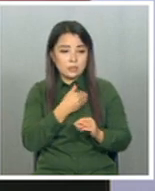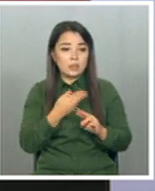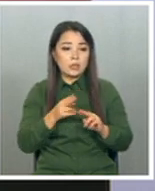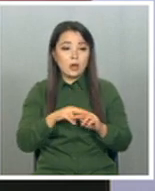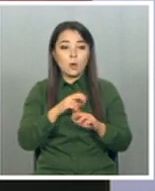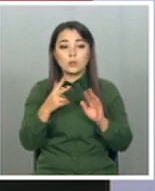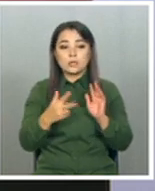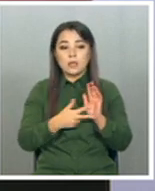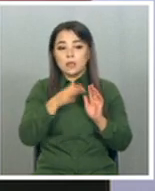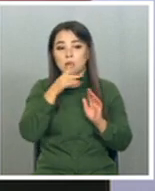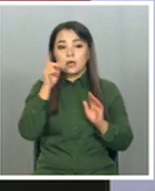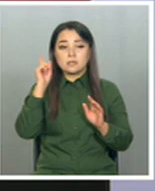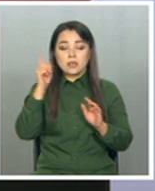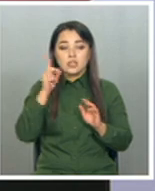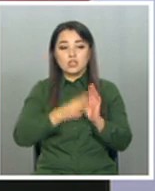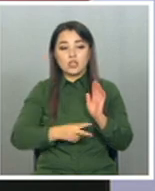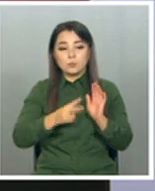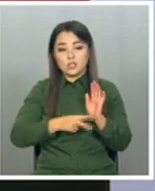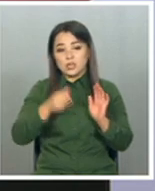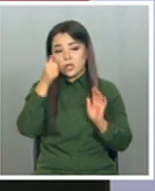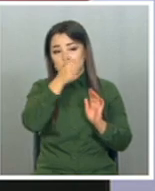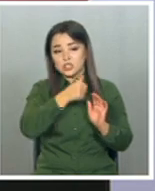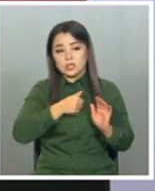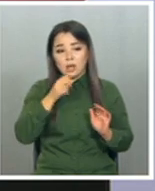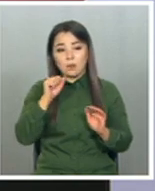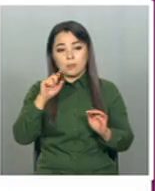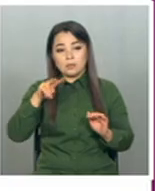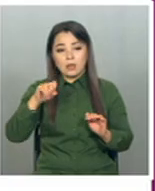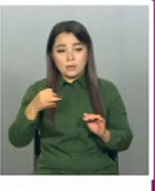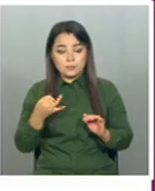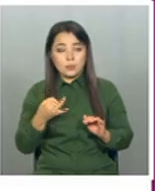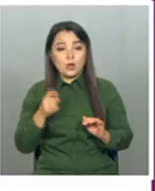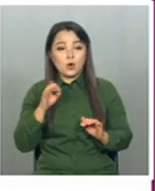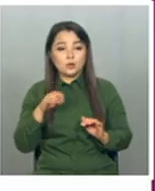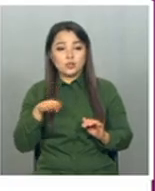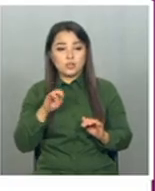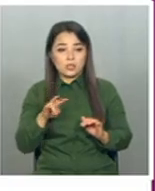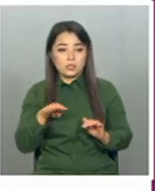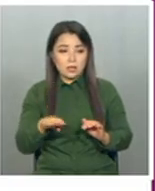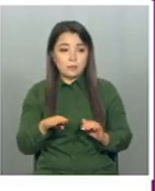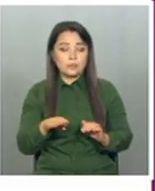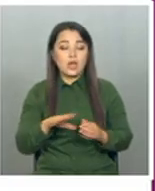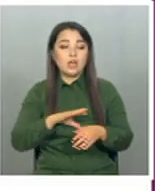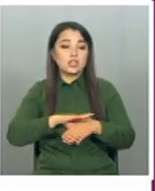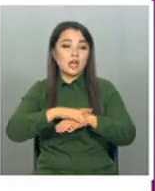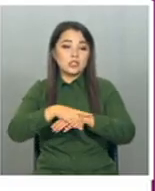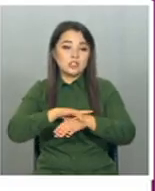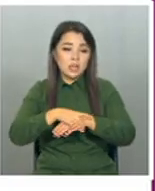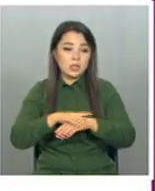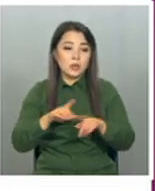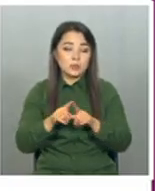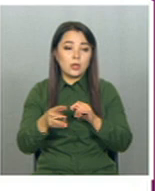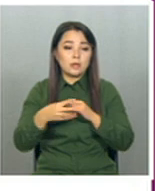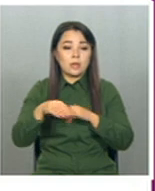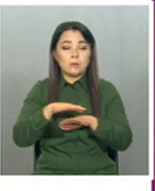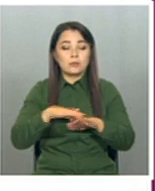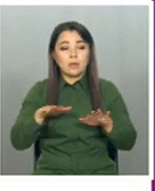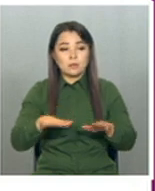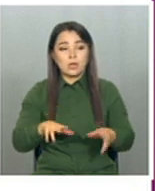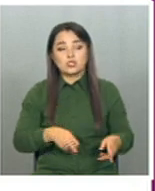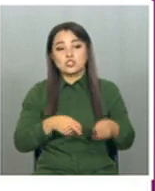18-ші ғасырдың 70-ші жылдары Абылай Ходжент, Ташкент бектеріне шабуыл